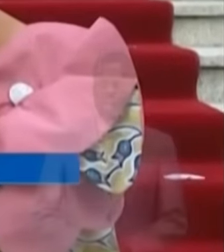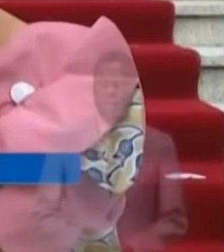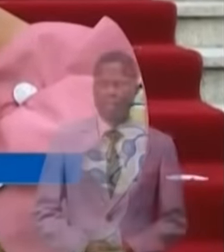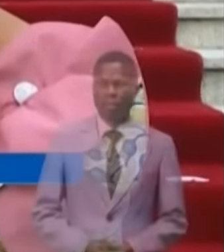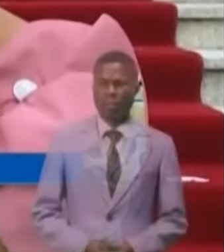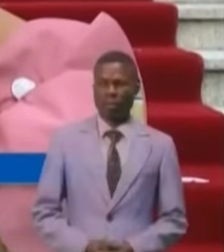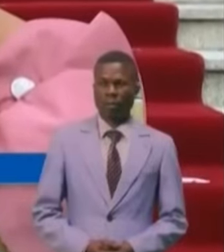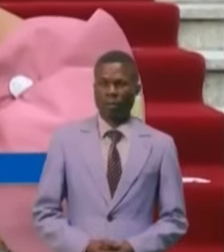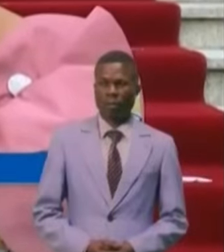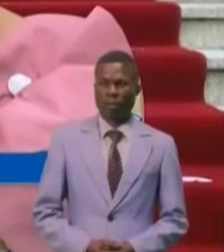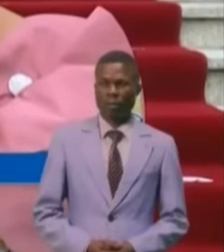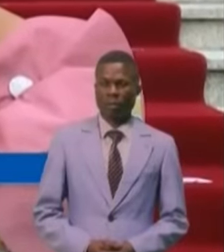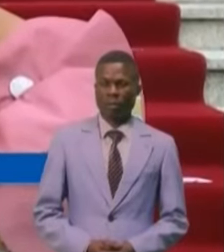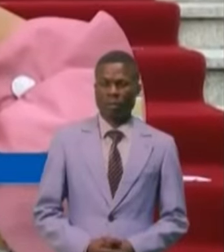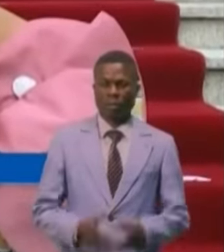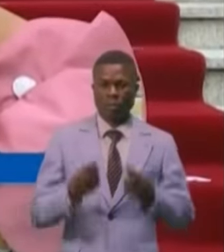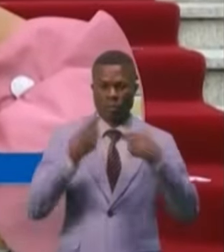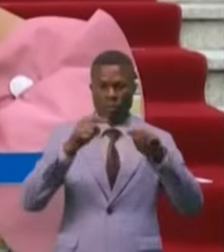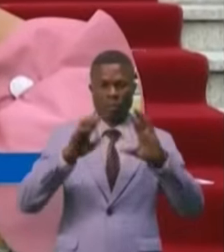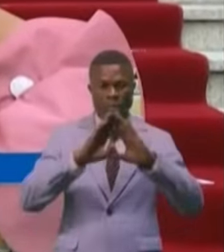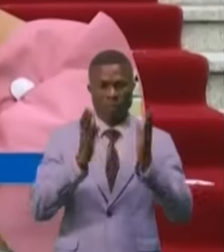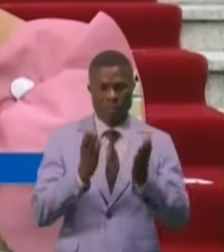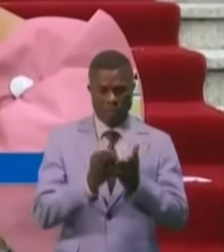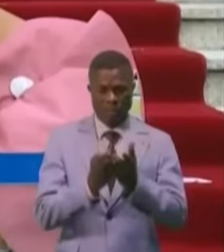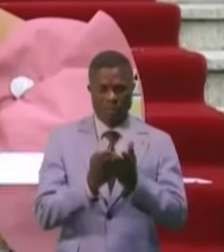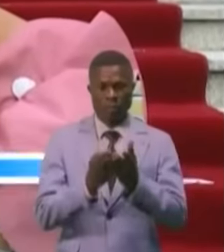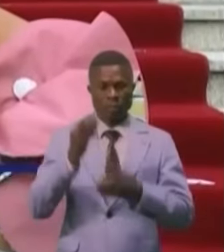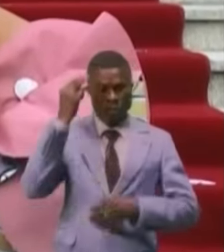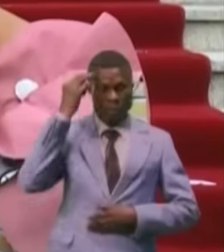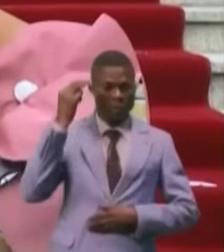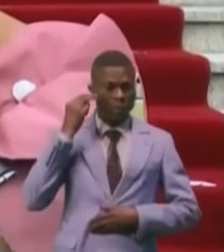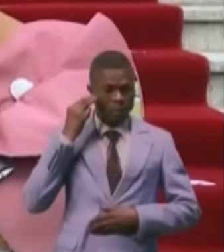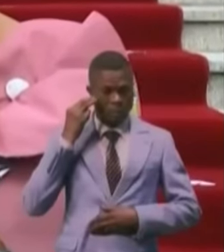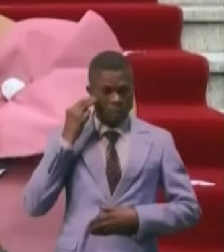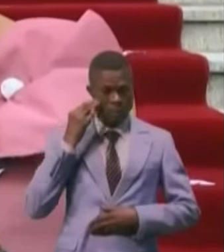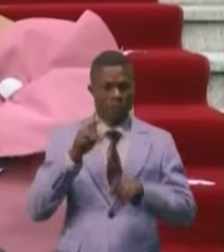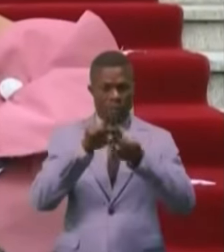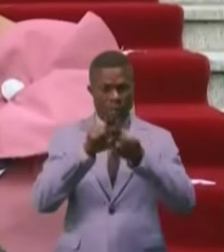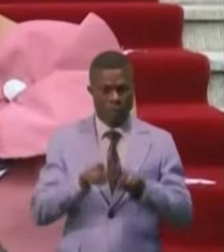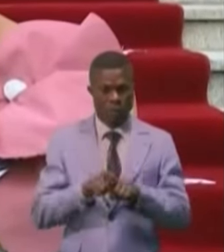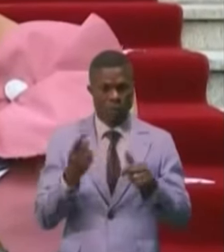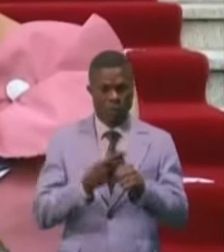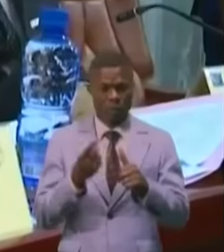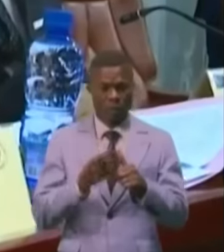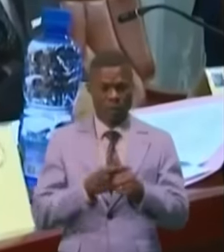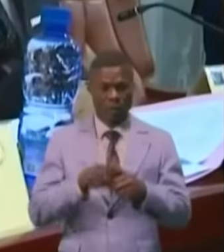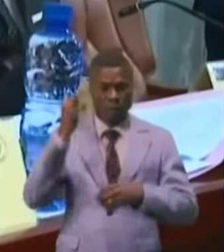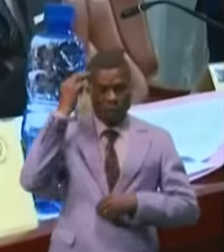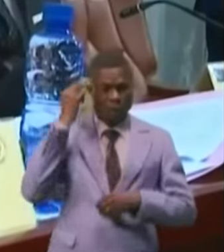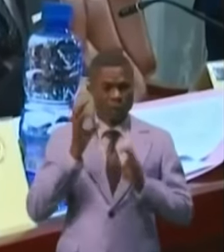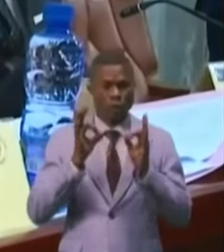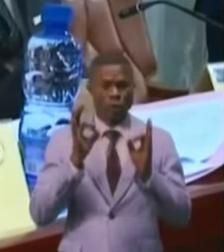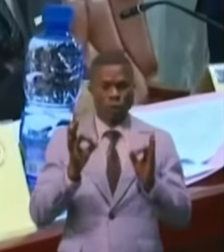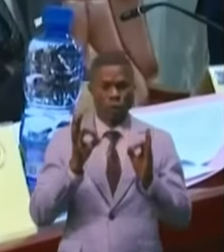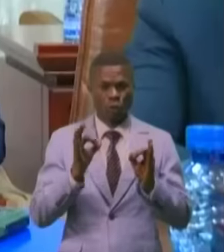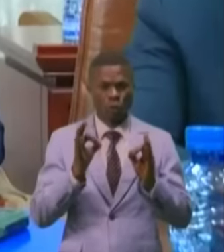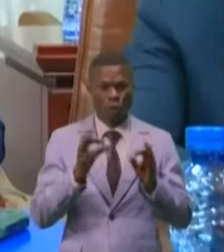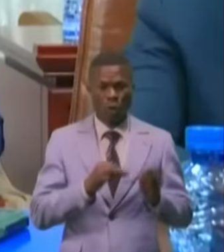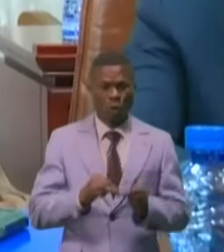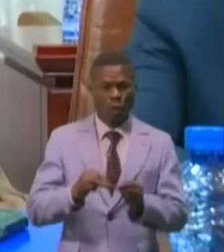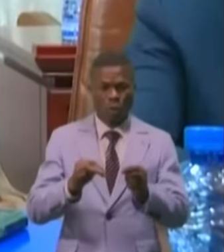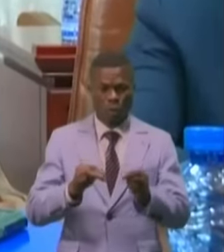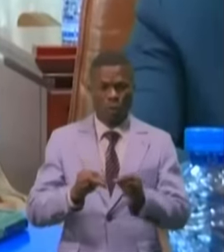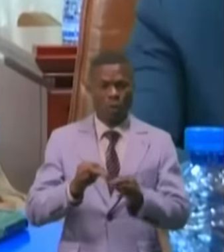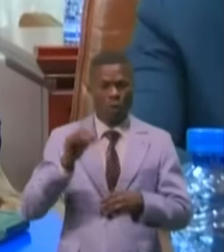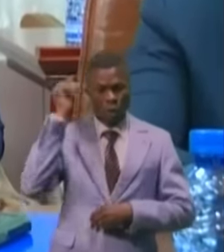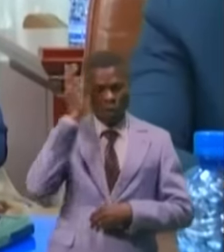d'instructions, a rappelé à l'ensemble des membres du gouvernement, mais particulièrement au nouveau, la manière dont la gouvernance